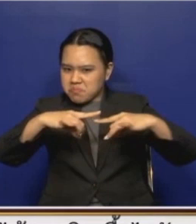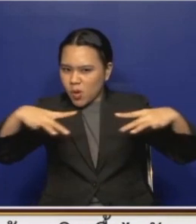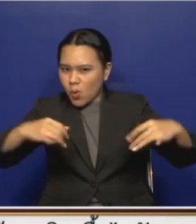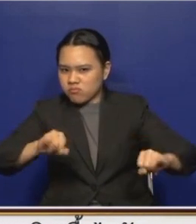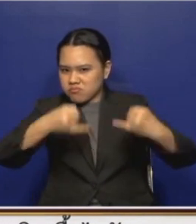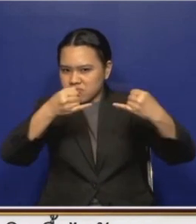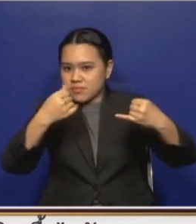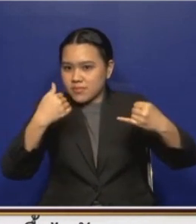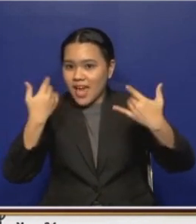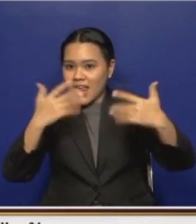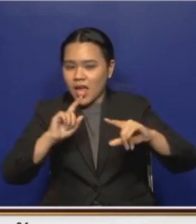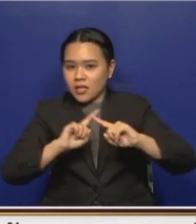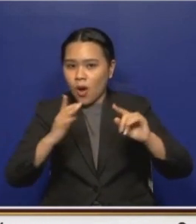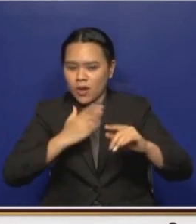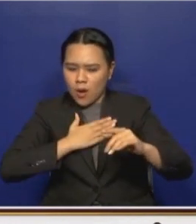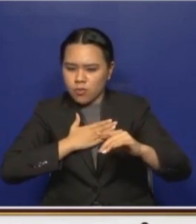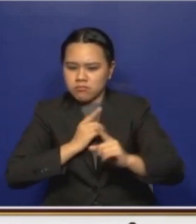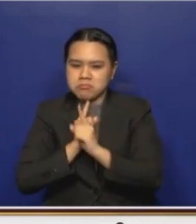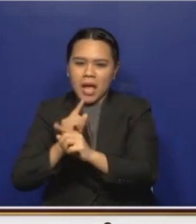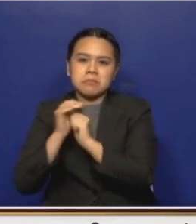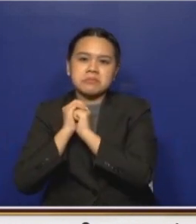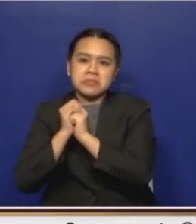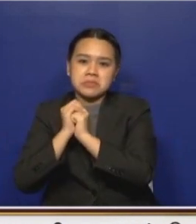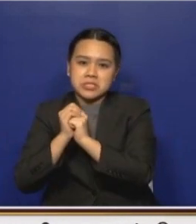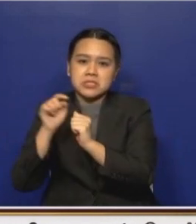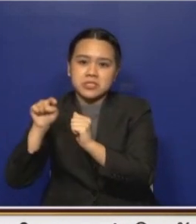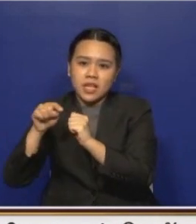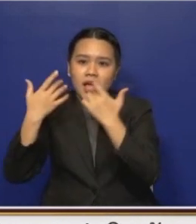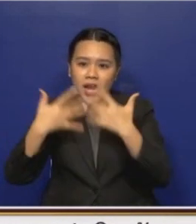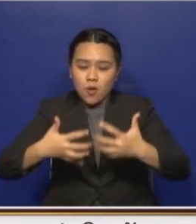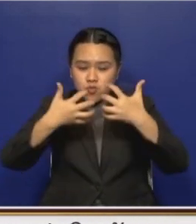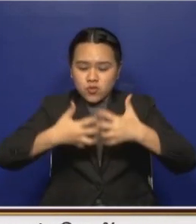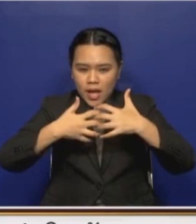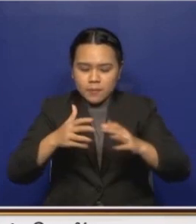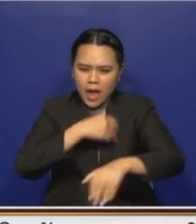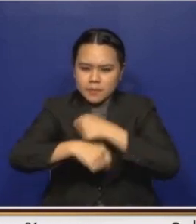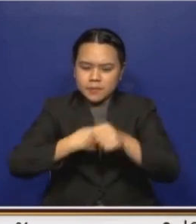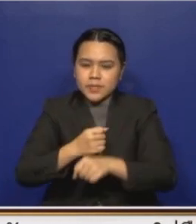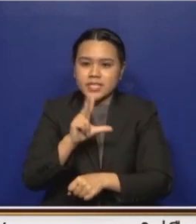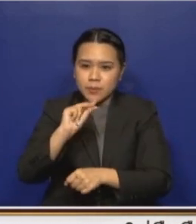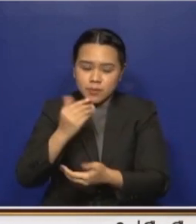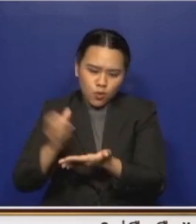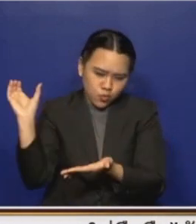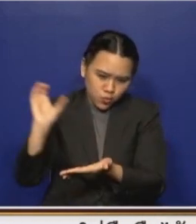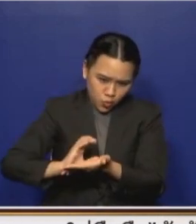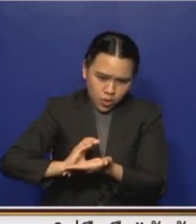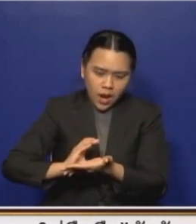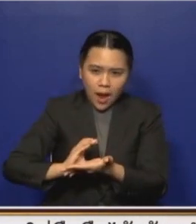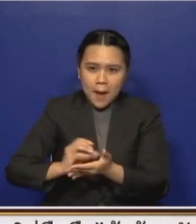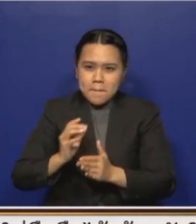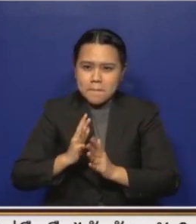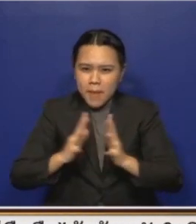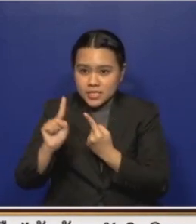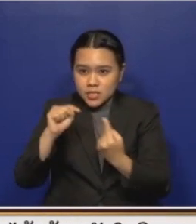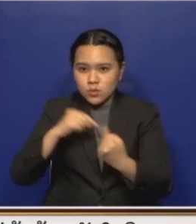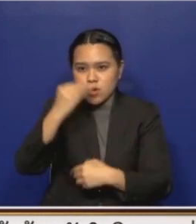อยู่ฮะและผมจะปิดลงด้วยว่านะฮะด้วยความสัมพันธ์และการวางตัวญี่ปุ่นไม่ถูกกับจีนปร